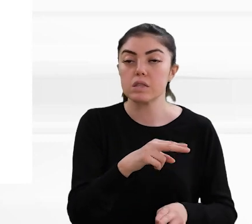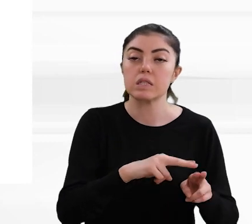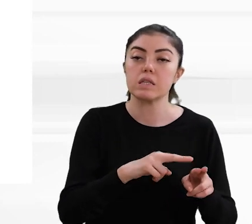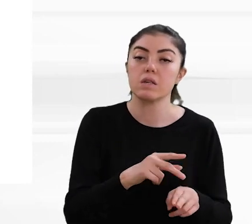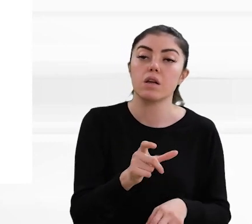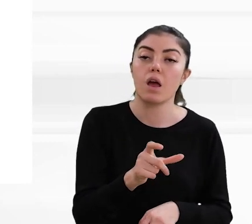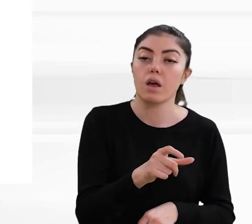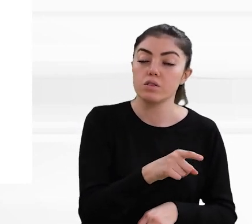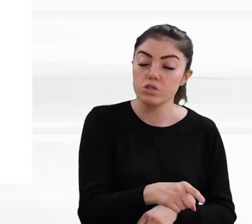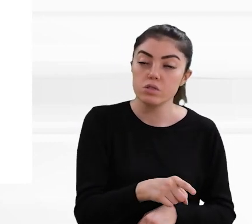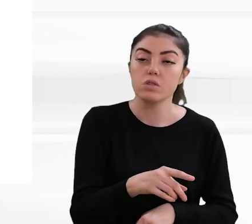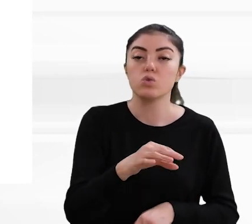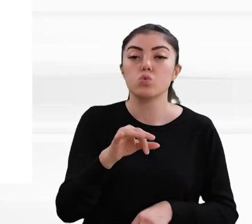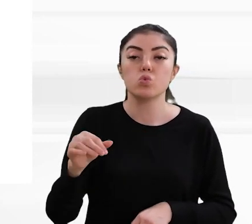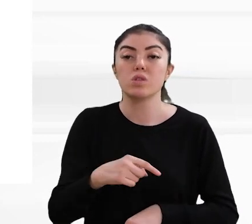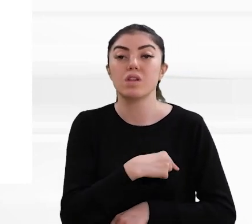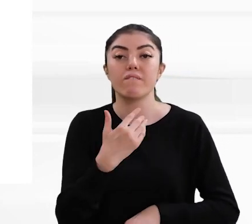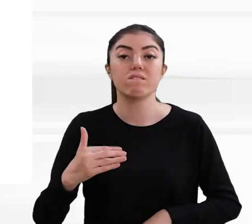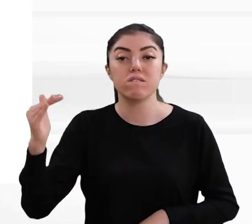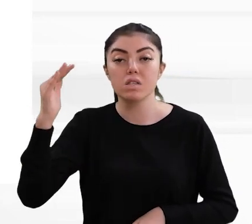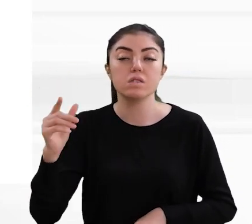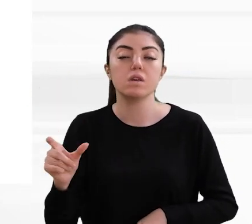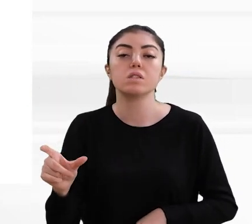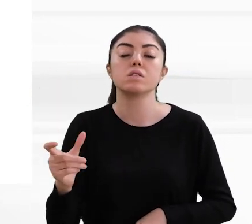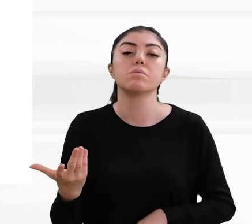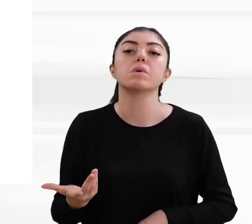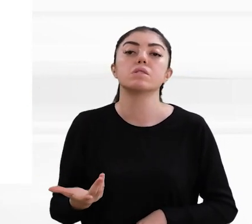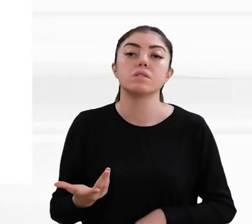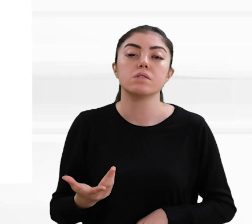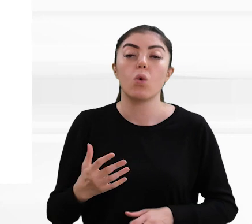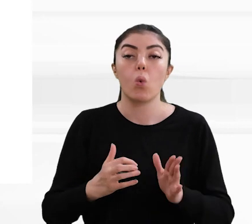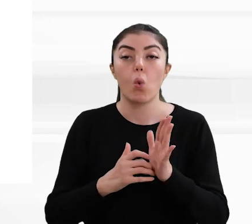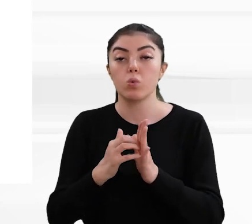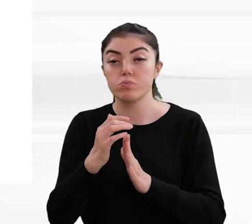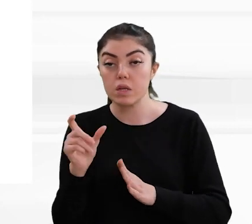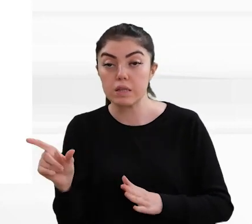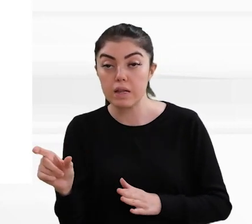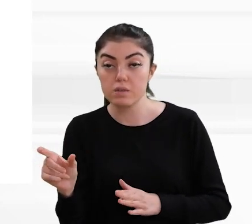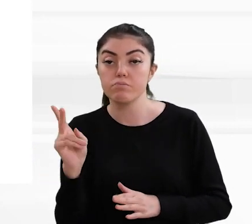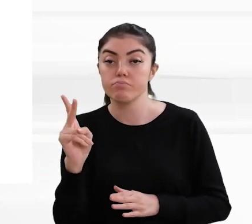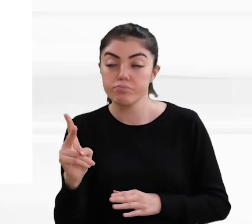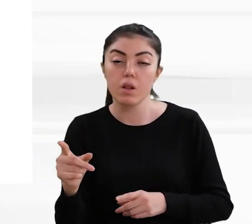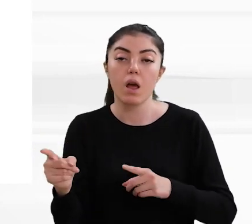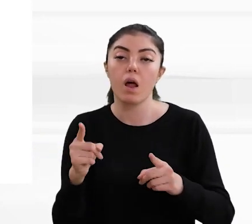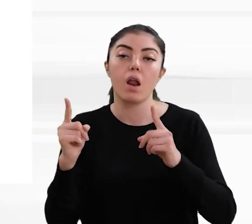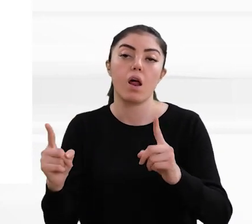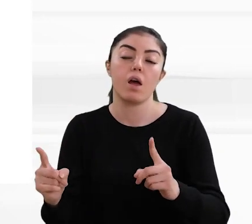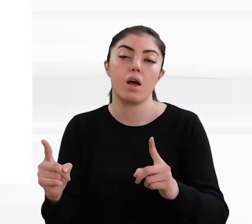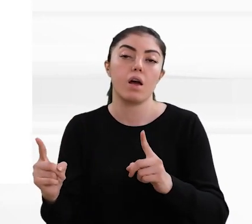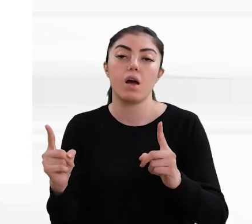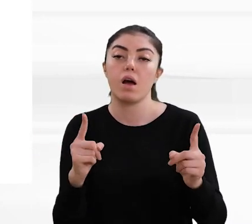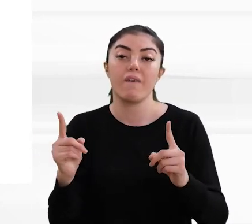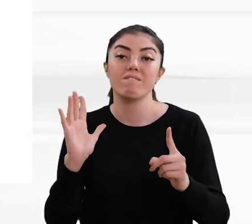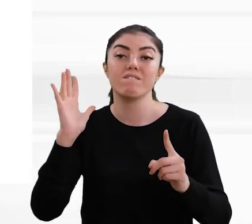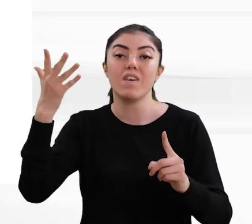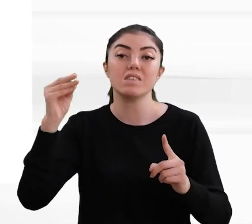Buradan daha yüksek tuzluluk derecesi yaşayamıyor ya da ölümü geç yengeci yaşayabilir tuzlu karalı Burası bakın